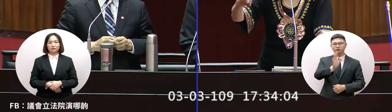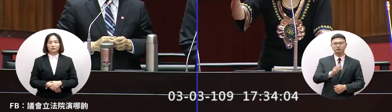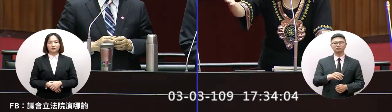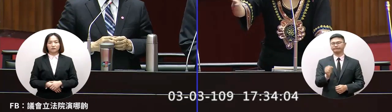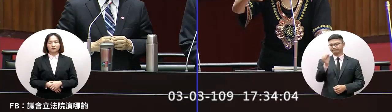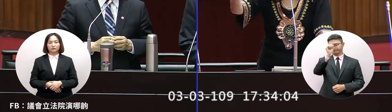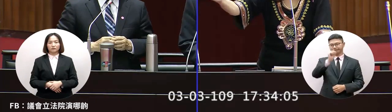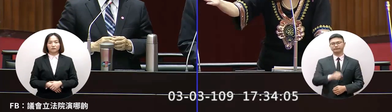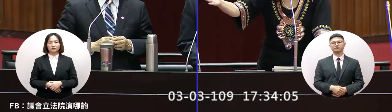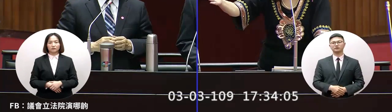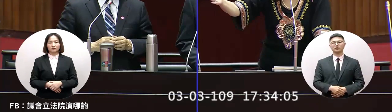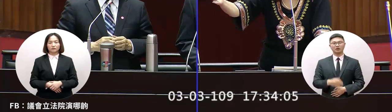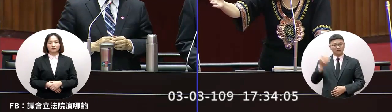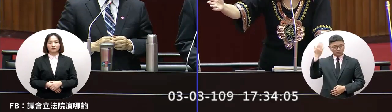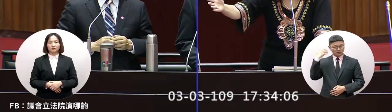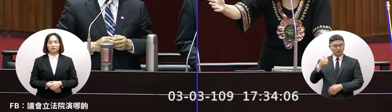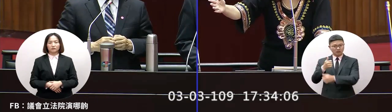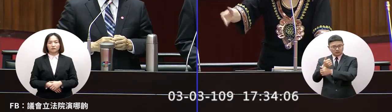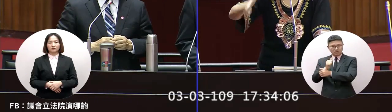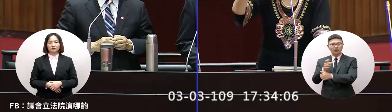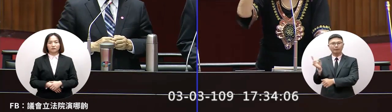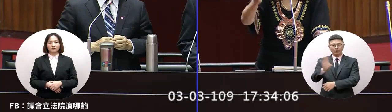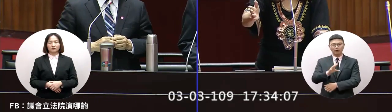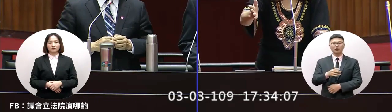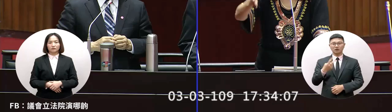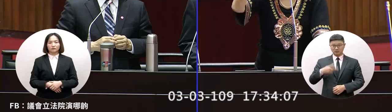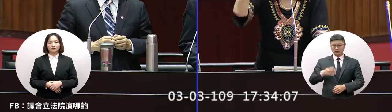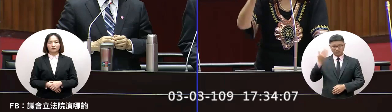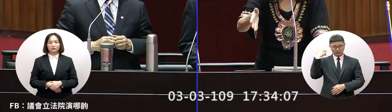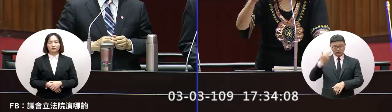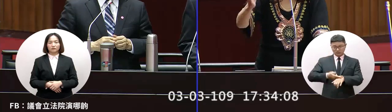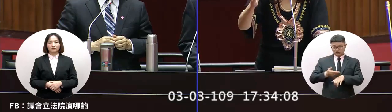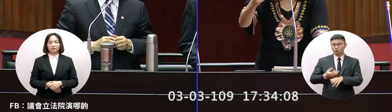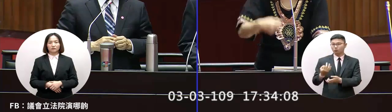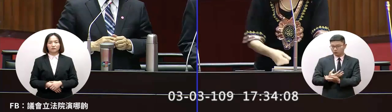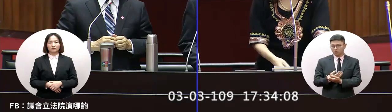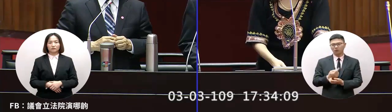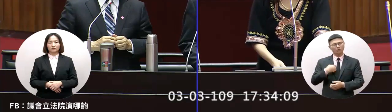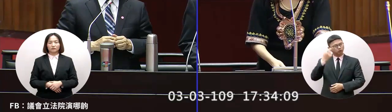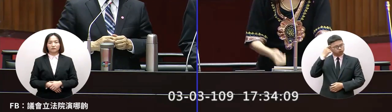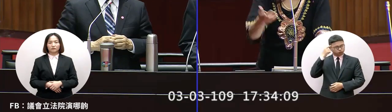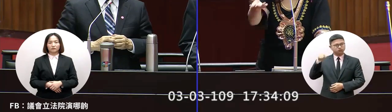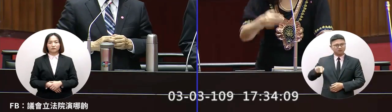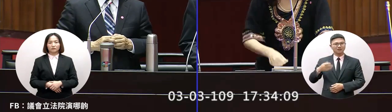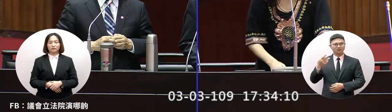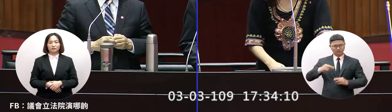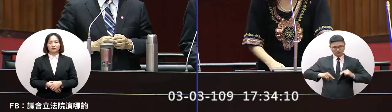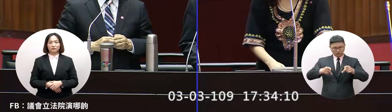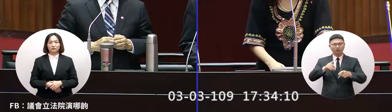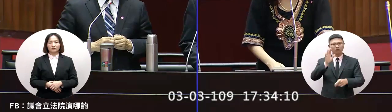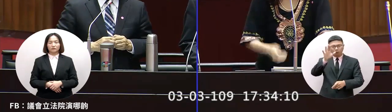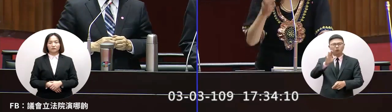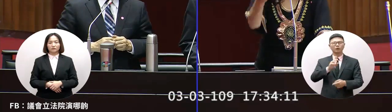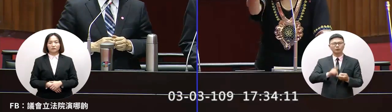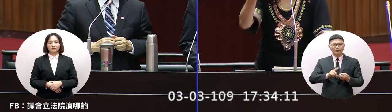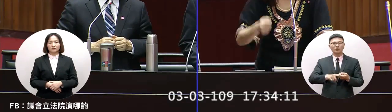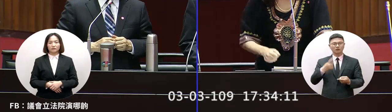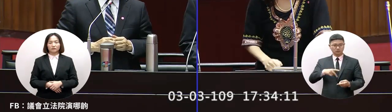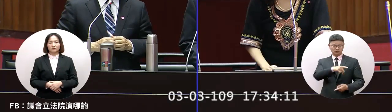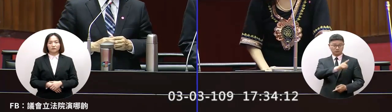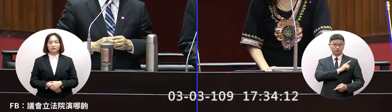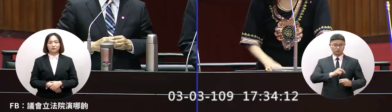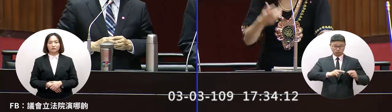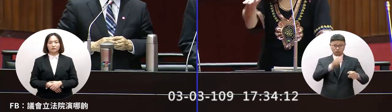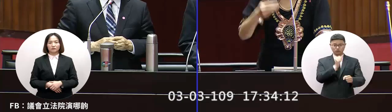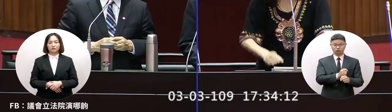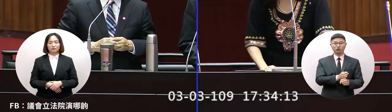验，第二当时的技术环境也不一样，我承认有很多改善的空间。阿、啊、你也在改善呐、啊，啊，如果你做的比